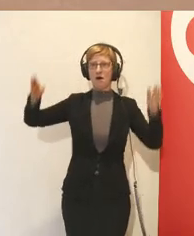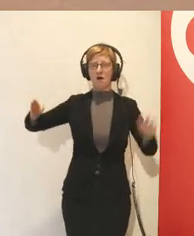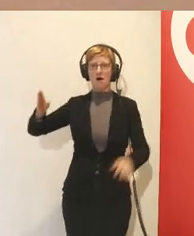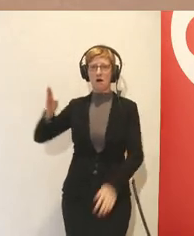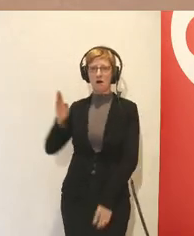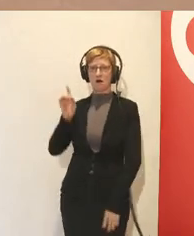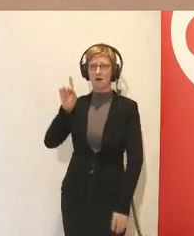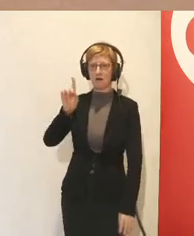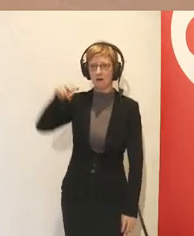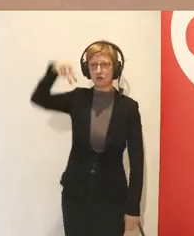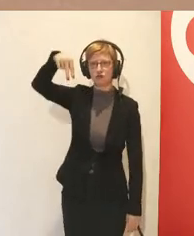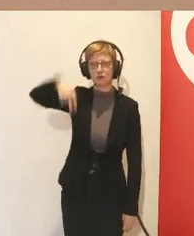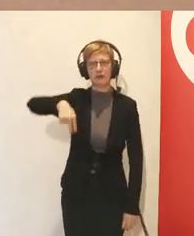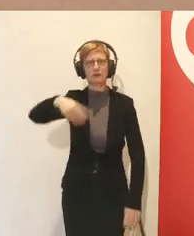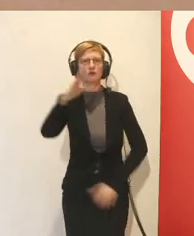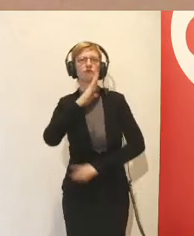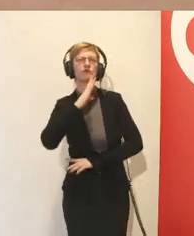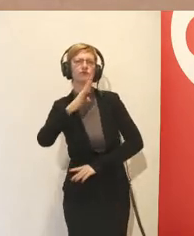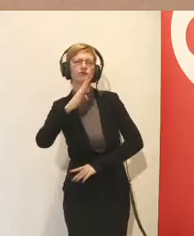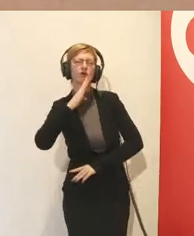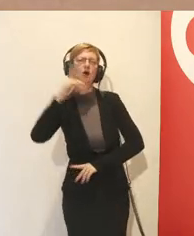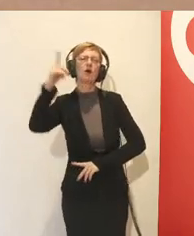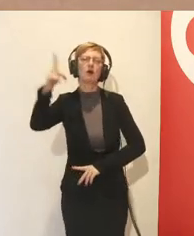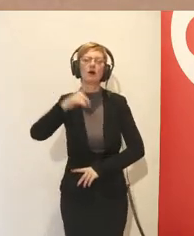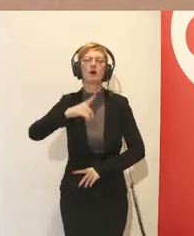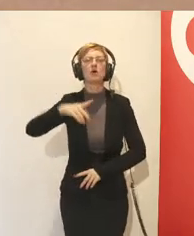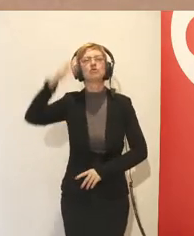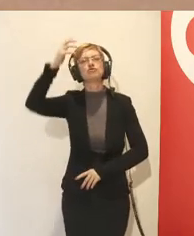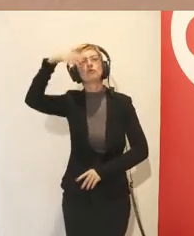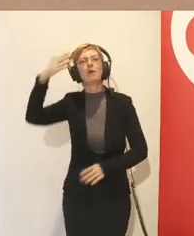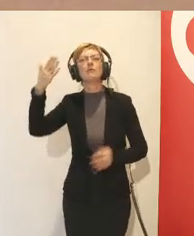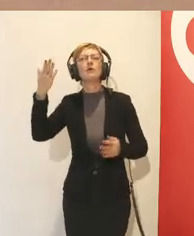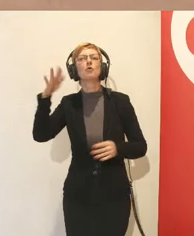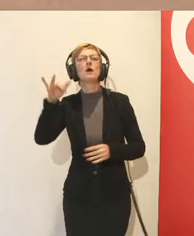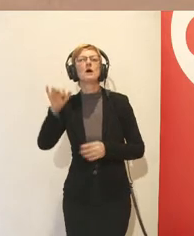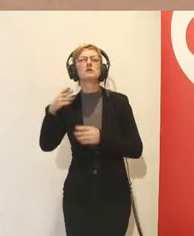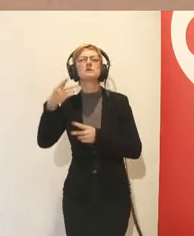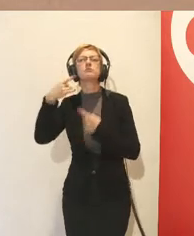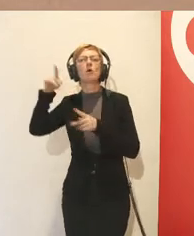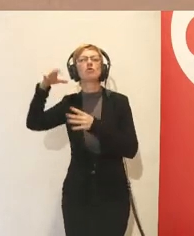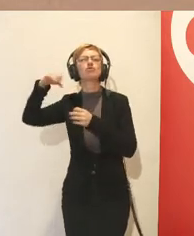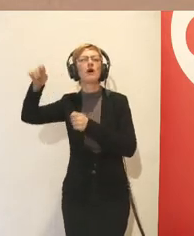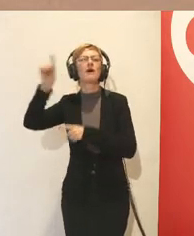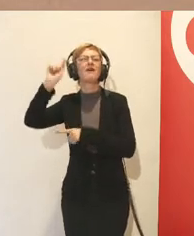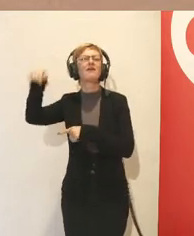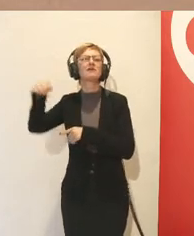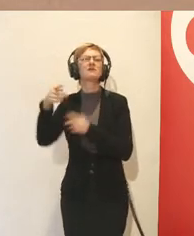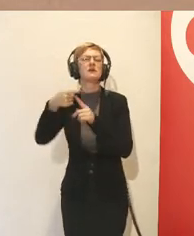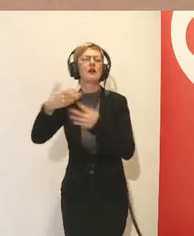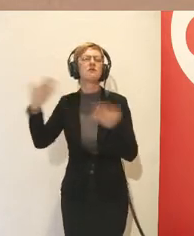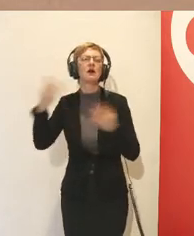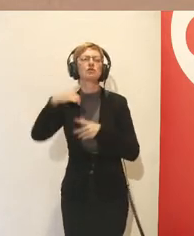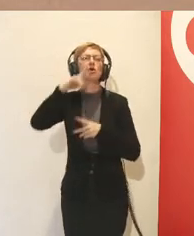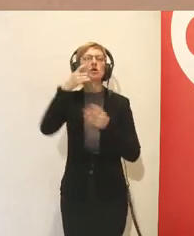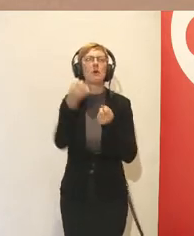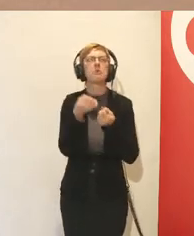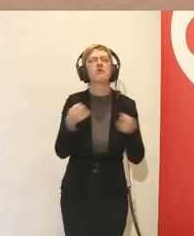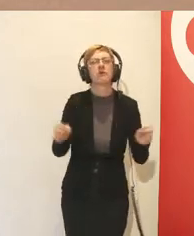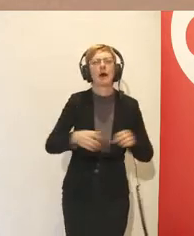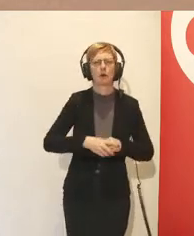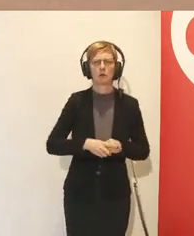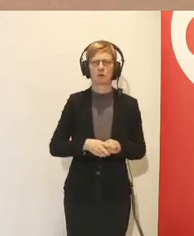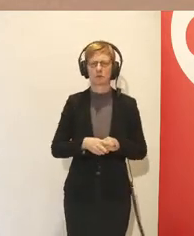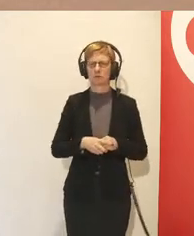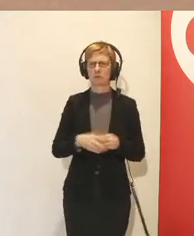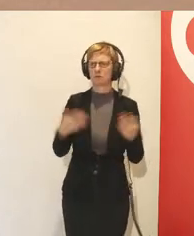rampf ist im in der us-botschaft in deutschland zu befreien das ist jetzt noch die organisten szene die